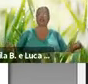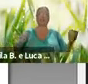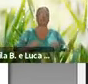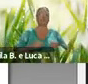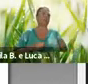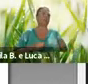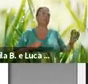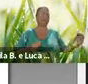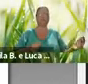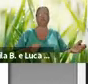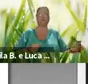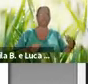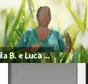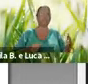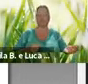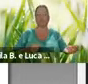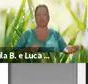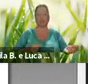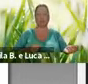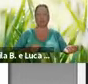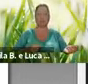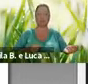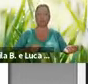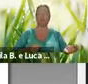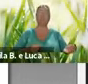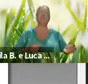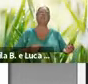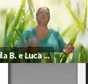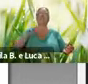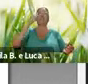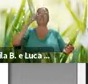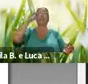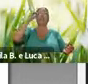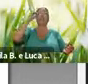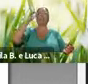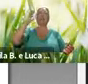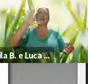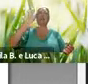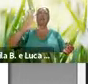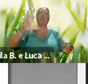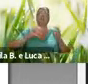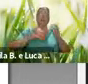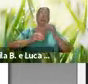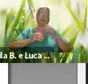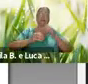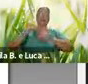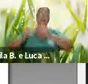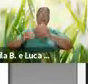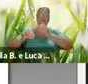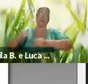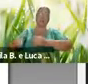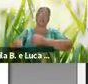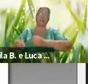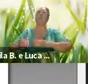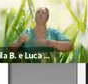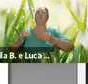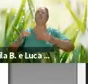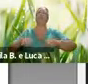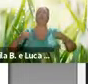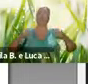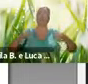casa, il voltaggio non è sufficiente, non ce la fa. Invece, se io faccio